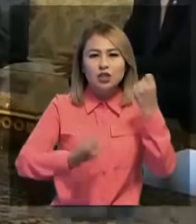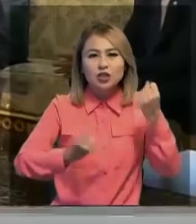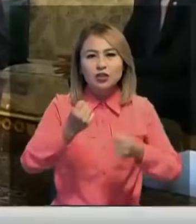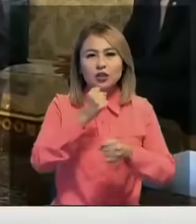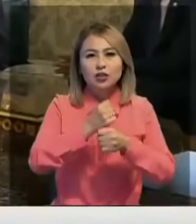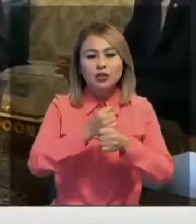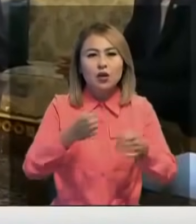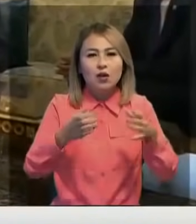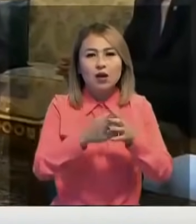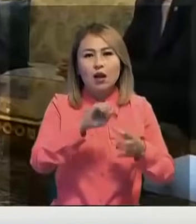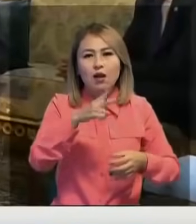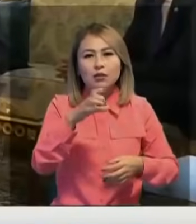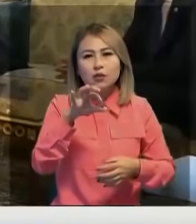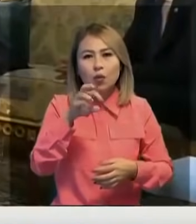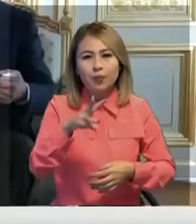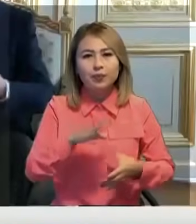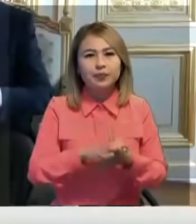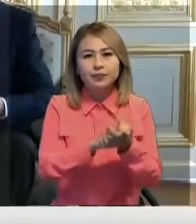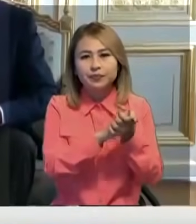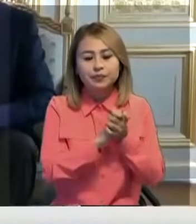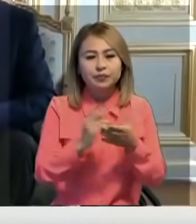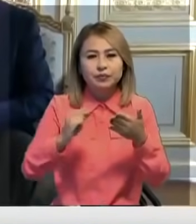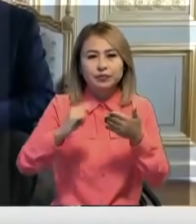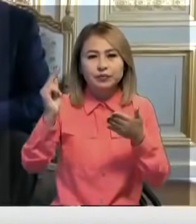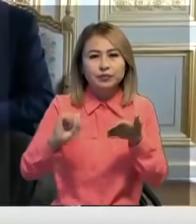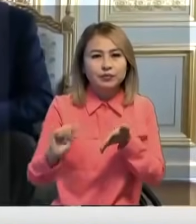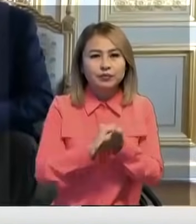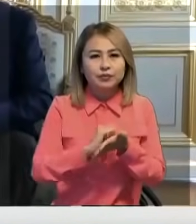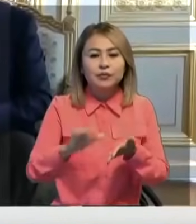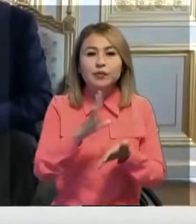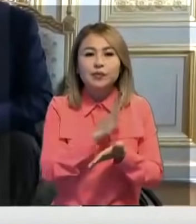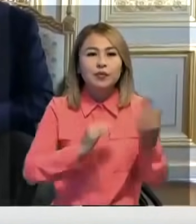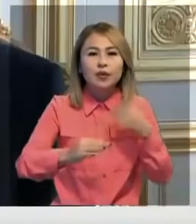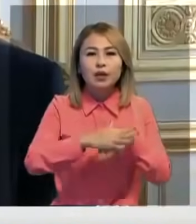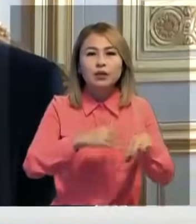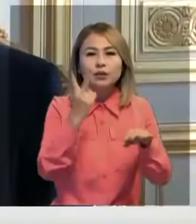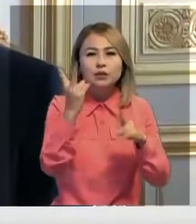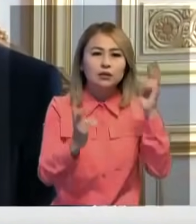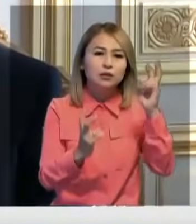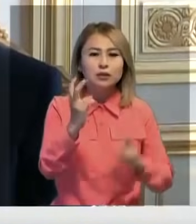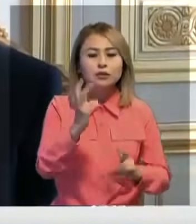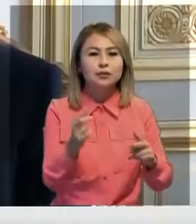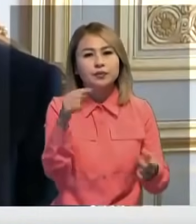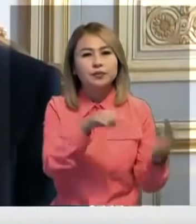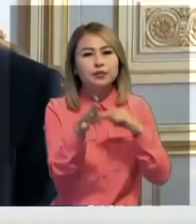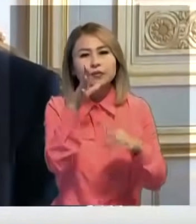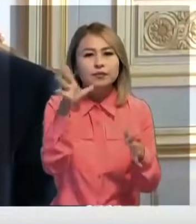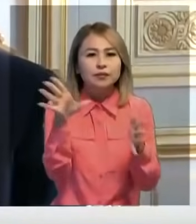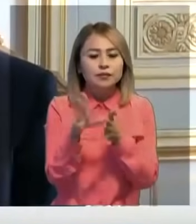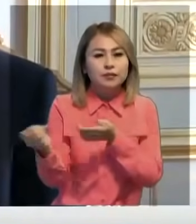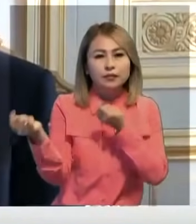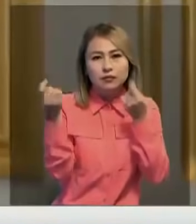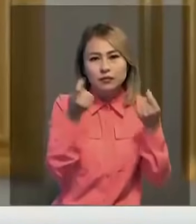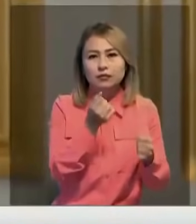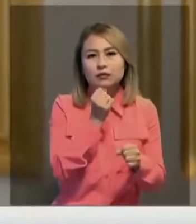машина жасау компаниясы Альстоммен ынтымақтастық туралы меморандумға қол қойды. Бірлестіктің еліміздегі екі